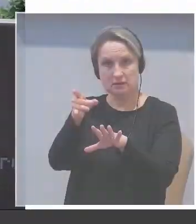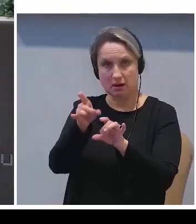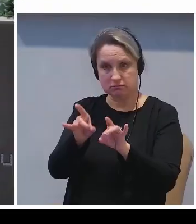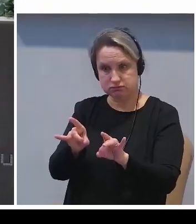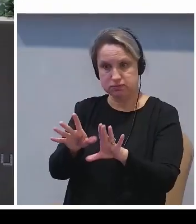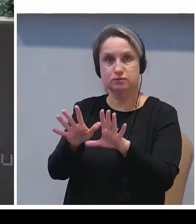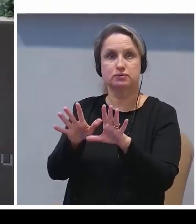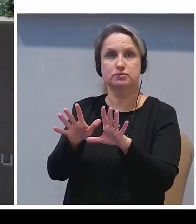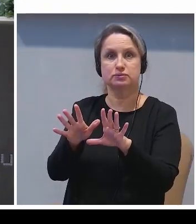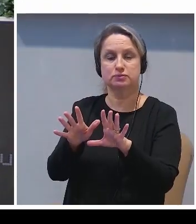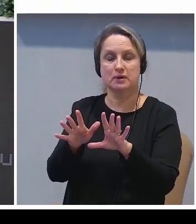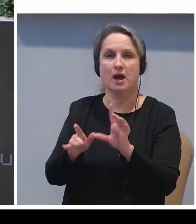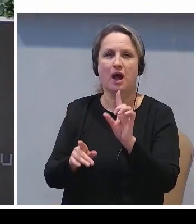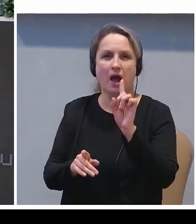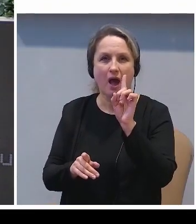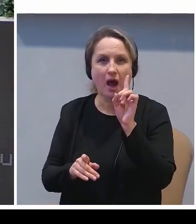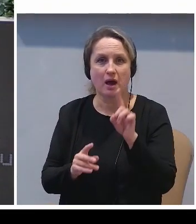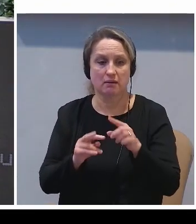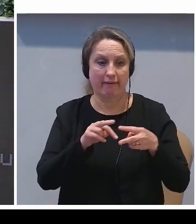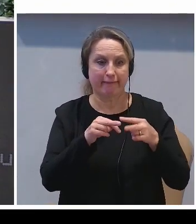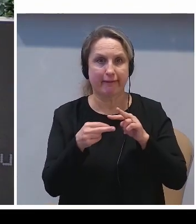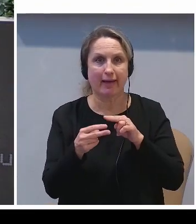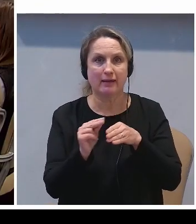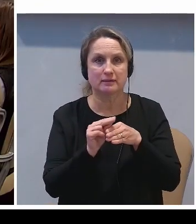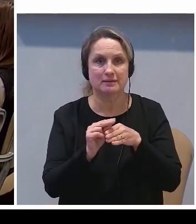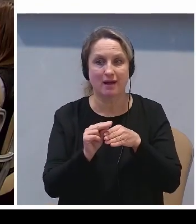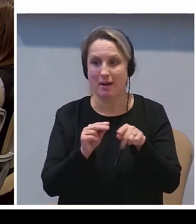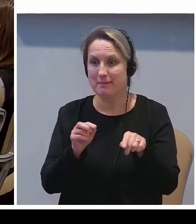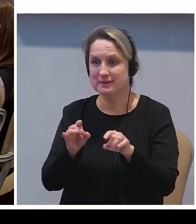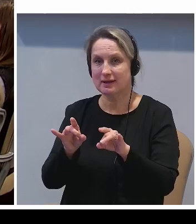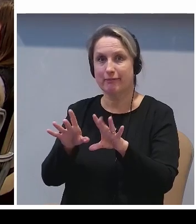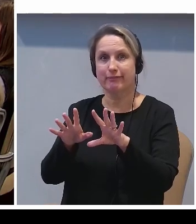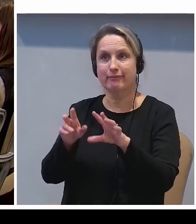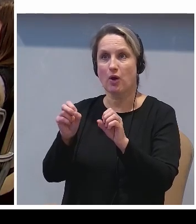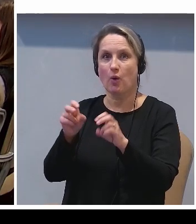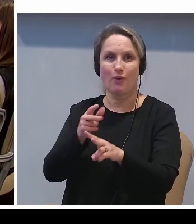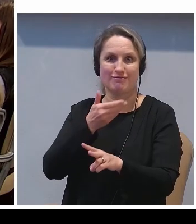siirdatud rakud ära, kuid geeniteraapia puhul seda ohtu ei ole.